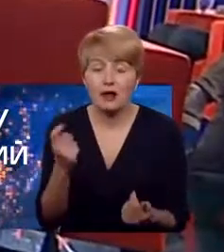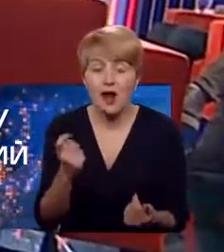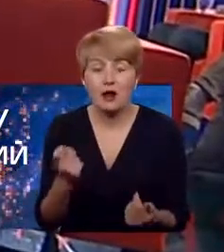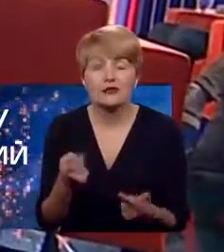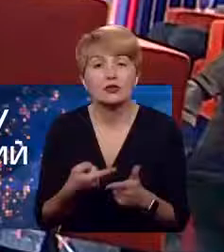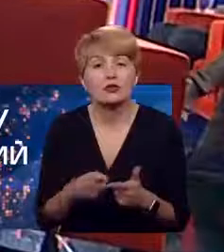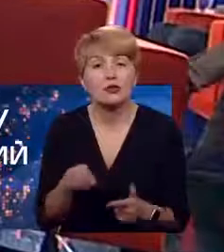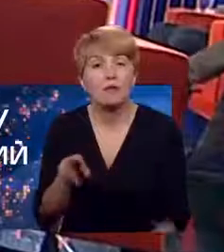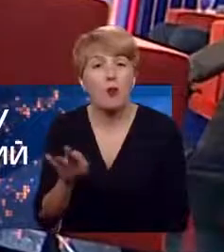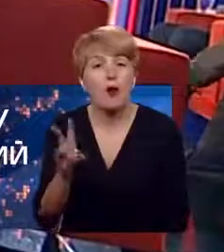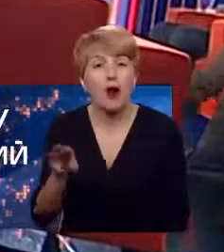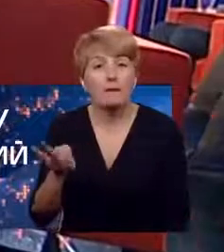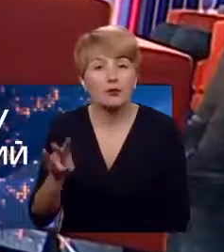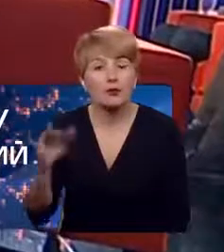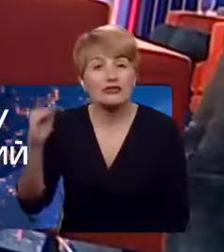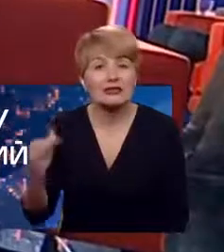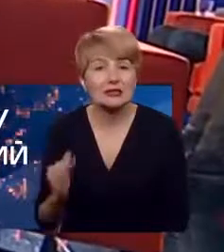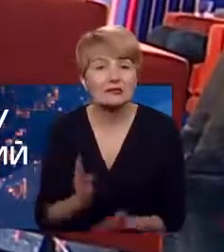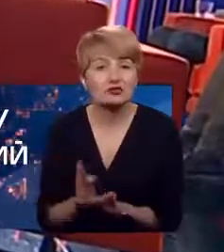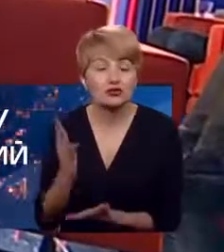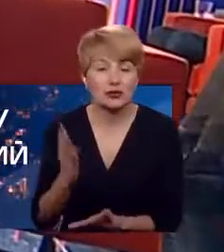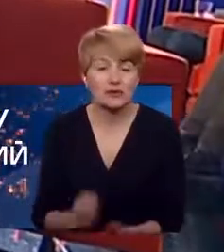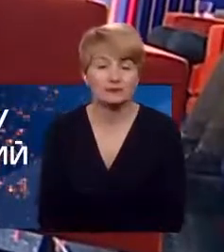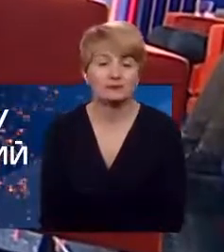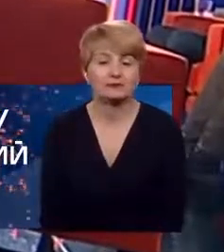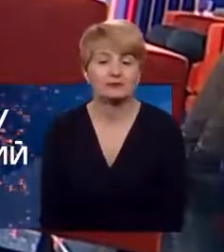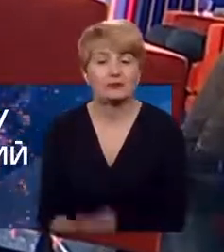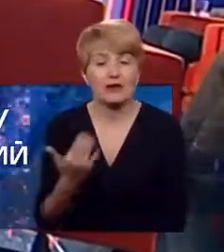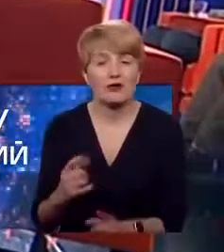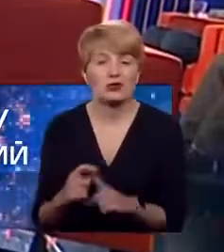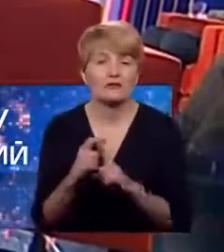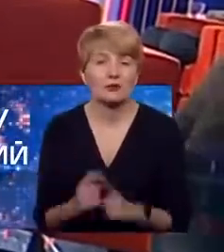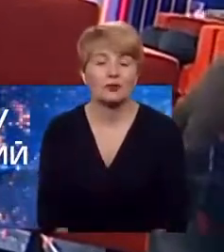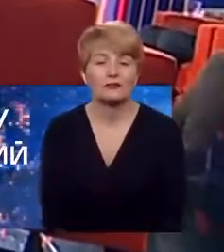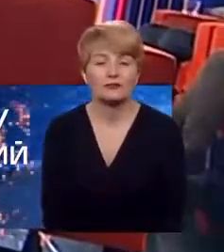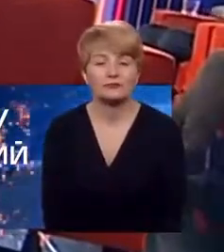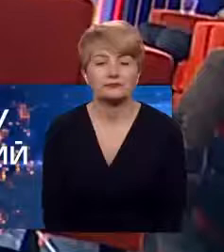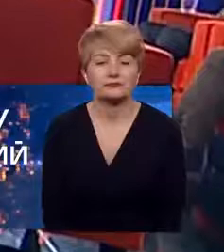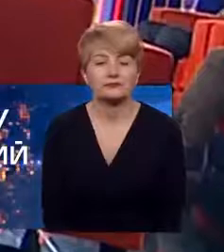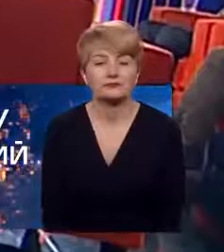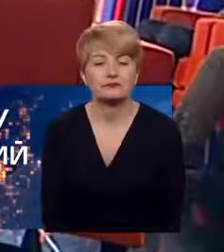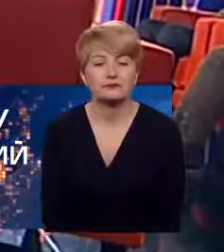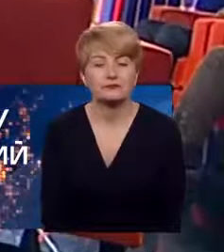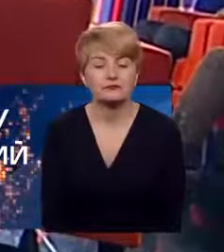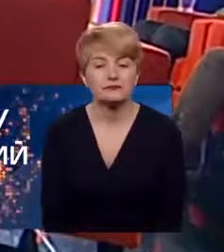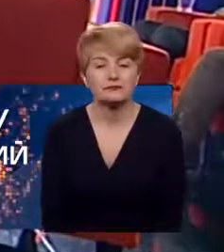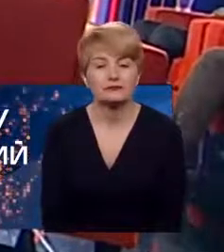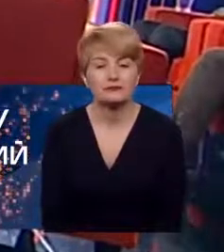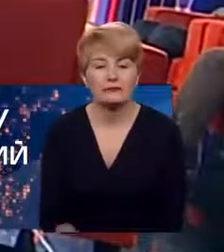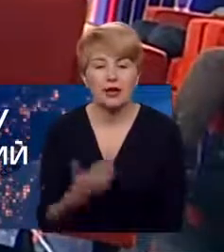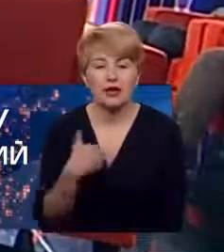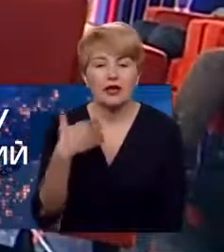чи по Капліну знизити в 4 рази? Будь ласка, ваша відповідь. Я вам відповім,